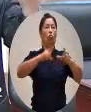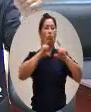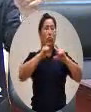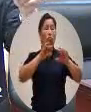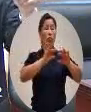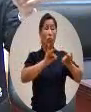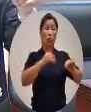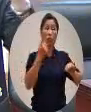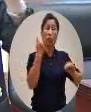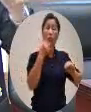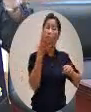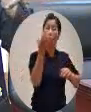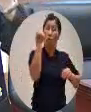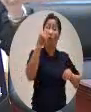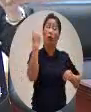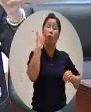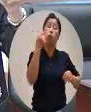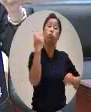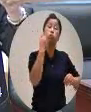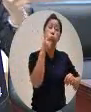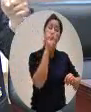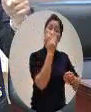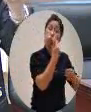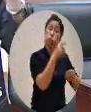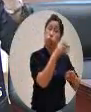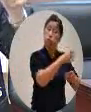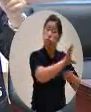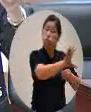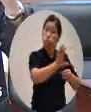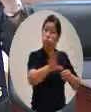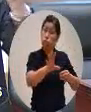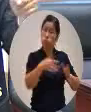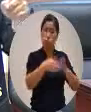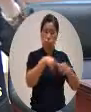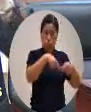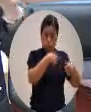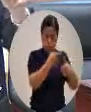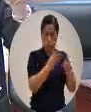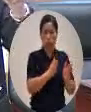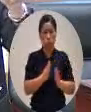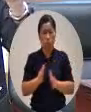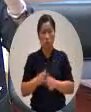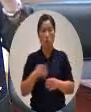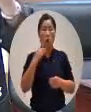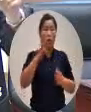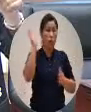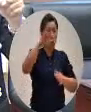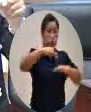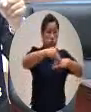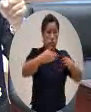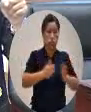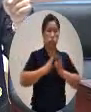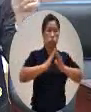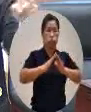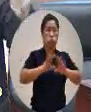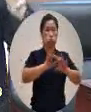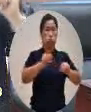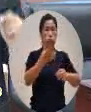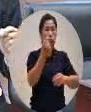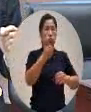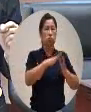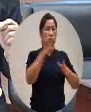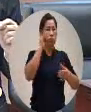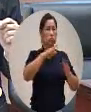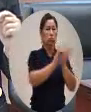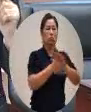所有錢我們必須要先處理不然的話你這裡要做都市更新要做什麼東西他們沒有土地所有錢他們